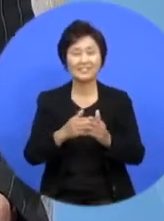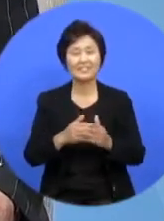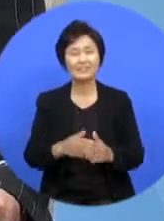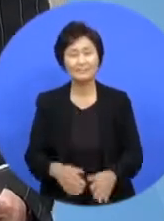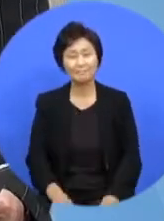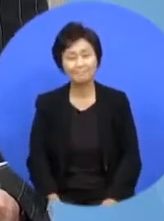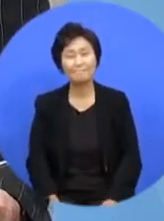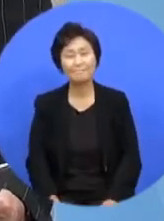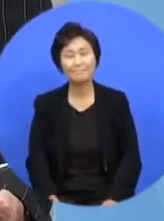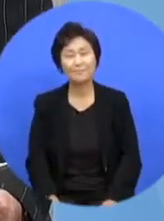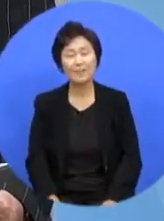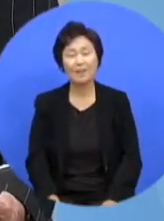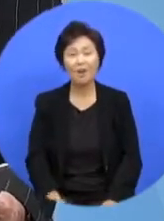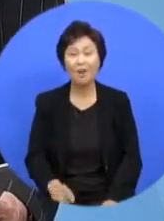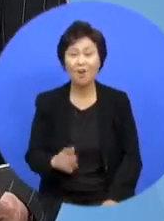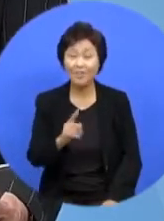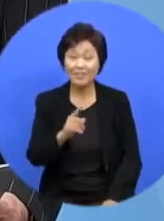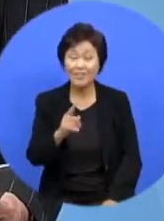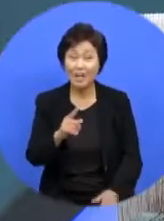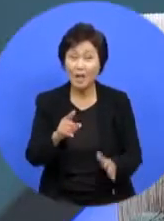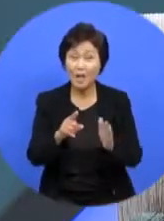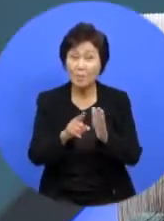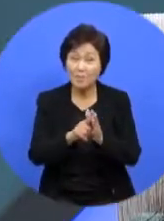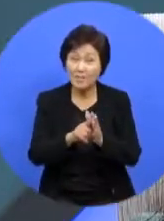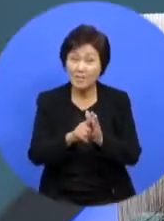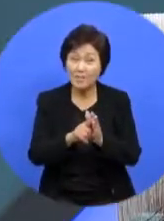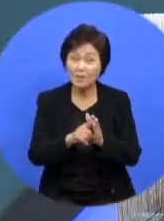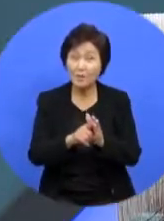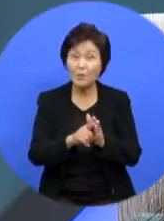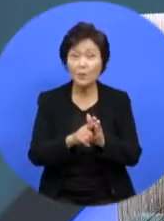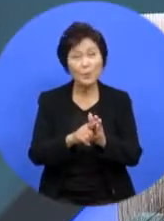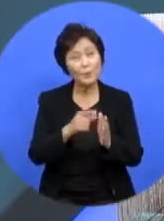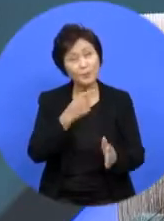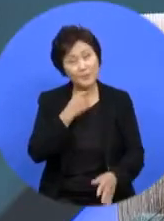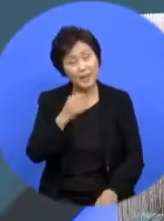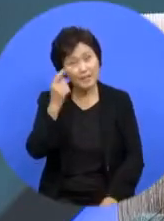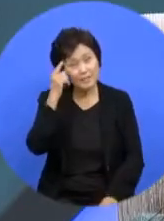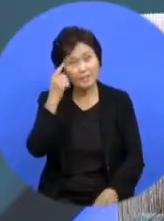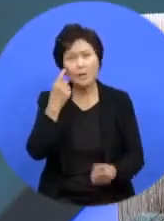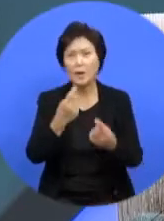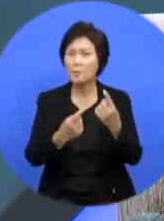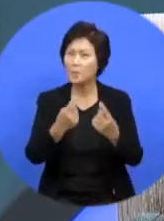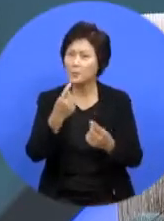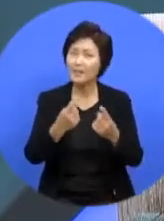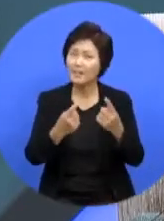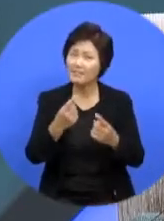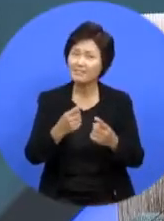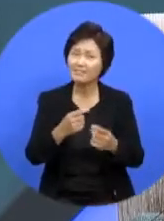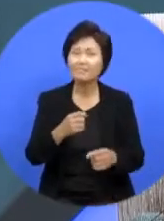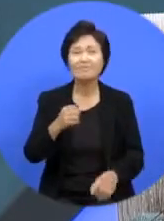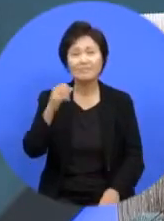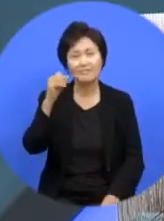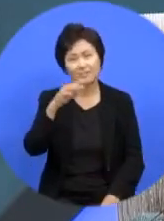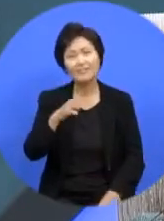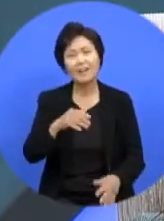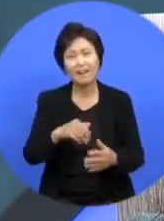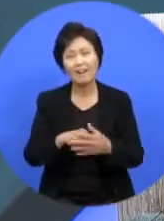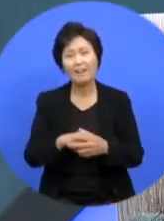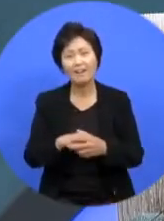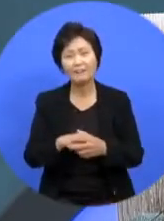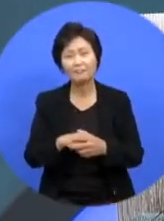예. 속에 믿어보고 있어. 싶다는 생각보다는 네네. 믿어야 하는 거 아닌가라는 생각은 제가 오히려 이제는 믿어야 되는 거